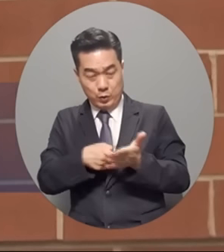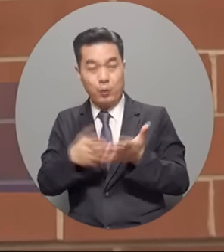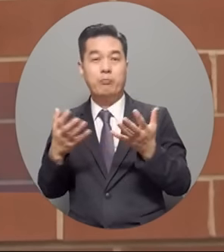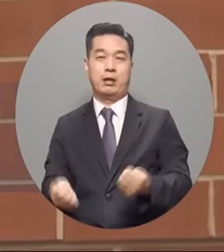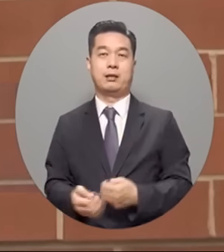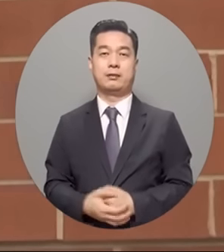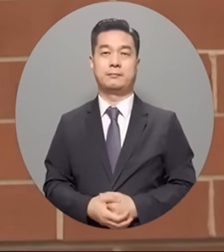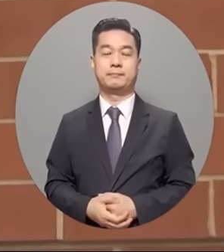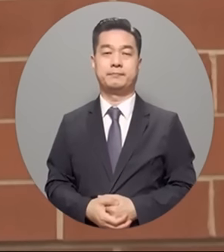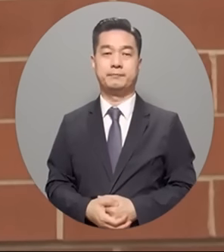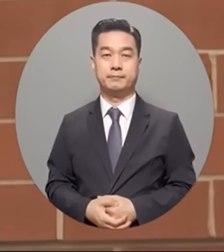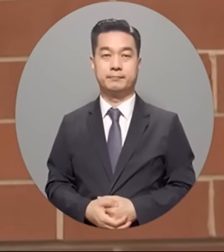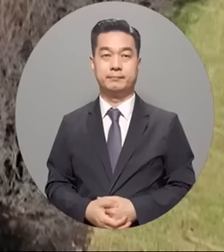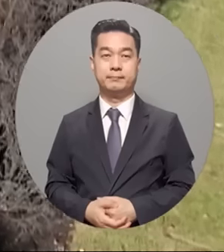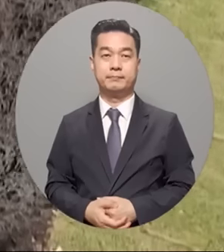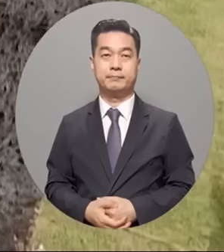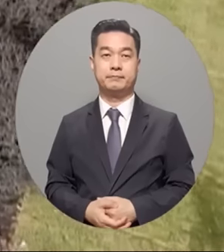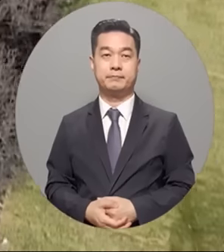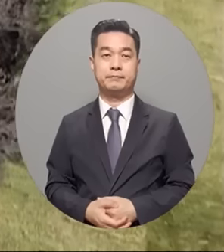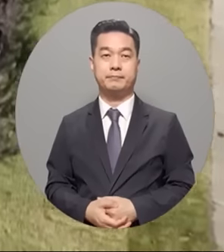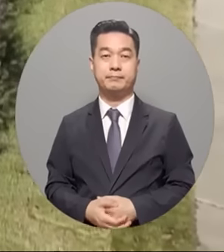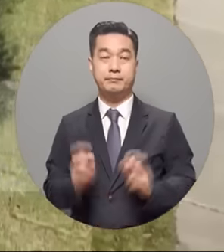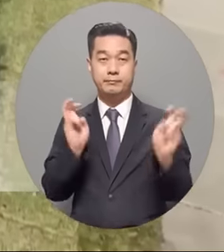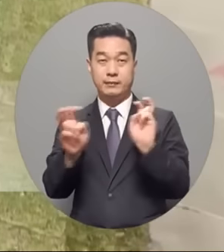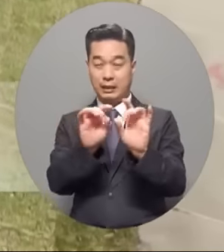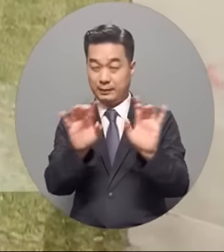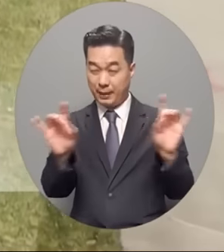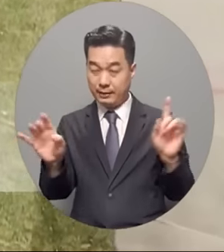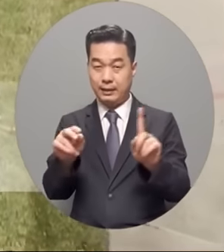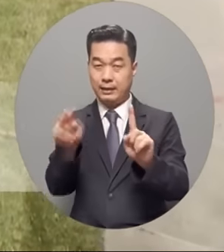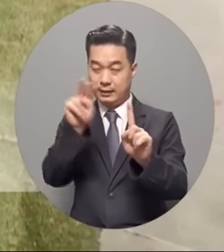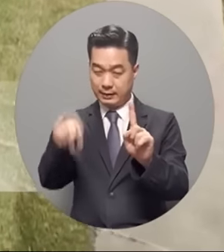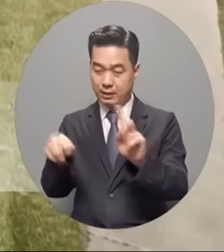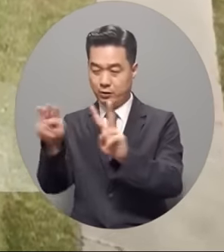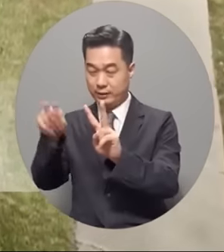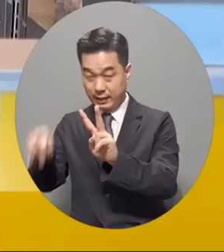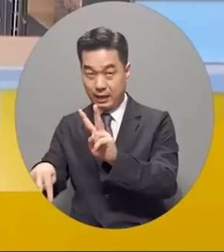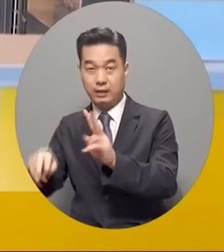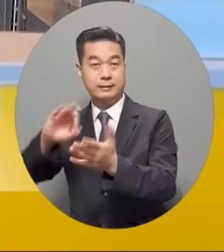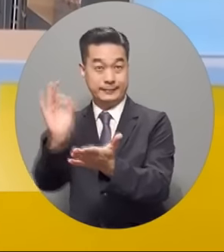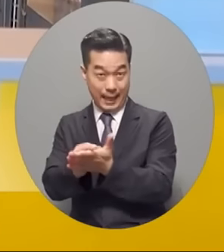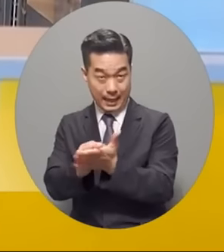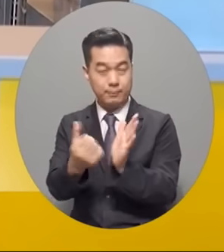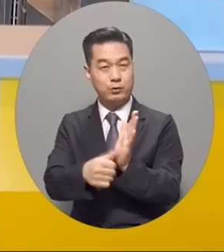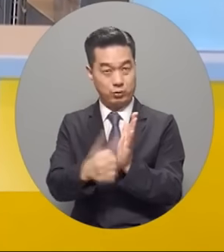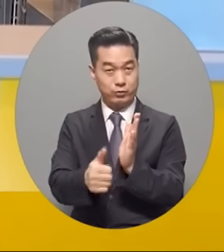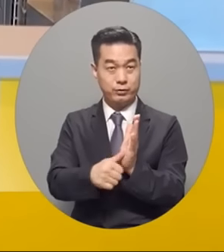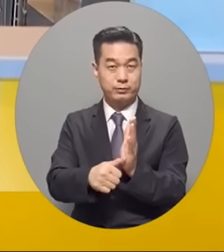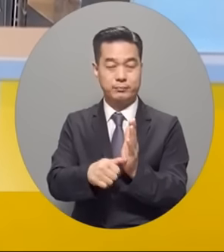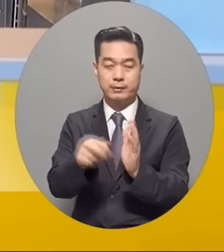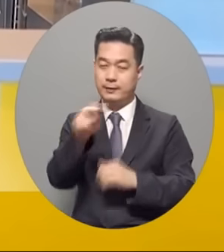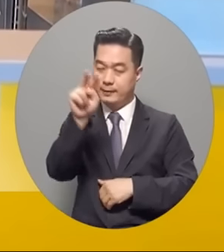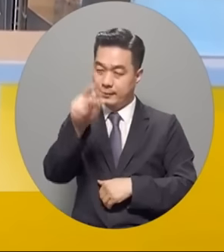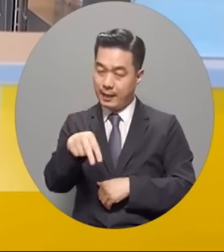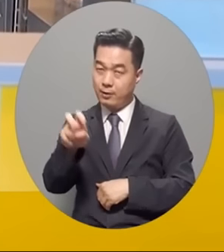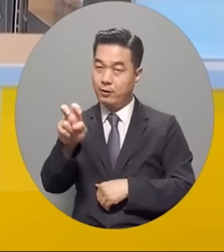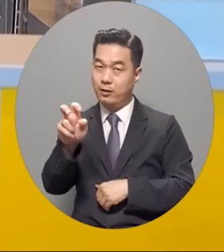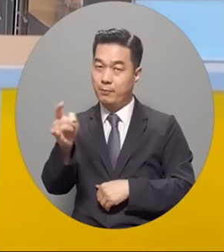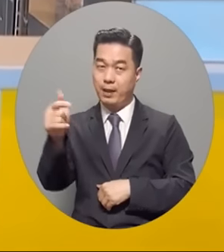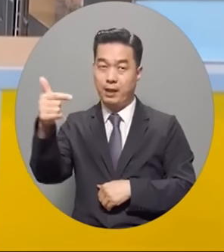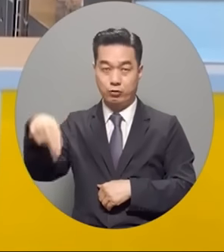last couple years. 업체마다 1, 2달러 정도의 저가 메뉴, 이른바 달러 메뉴를 신설할 거란